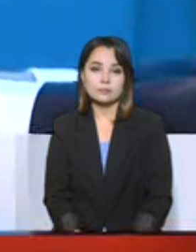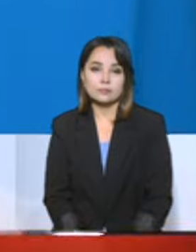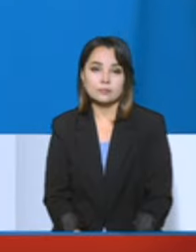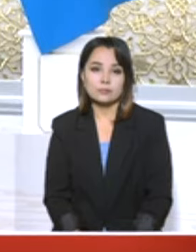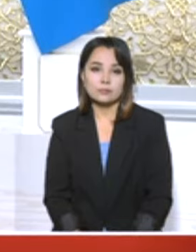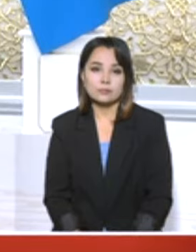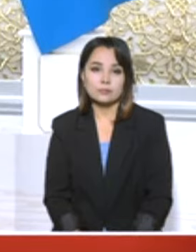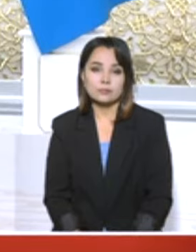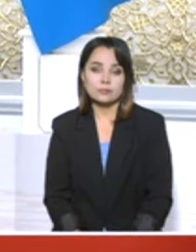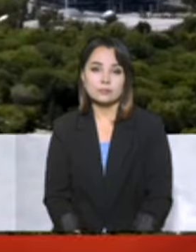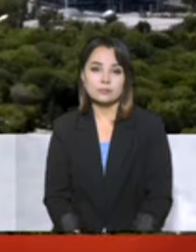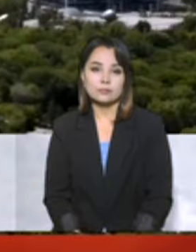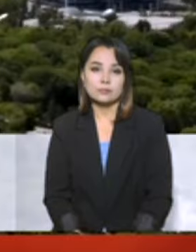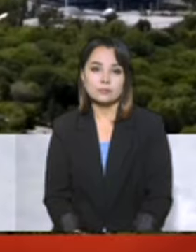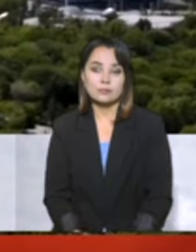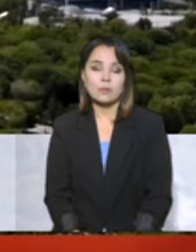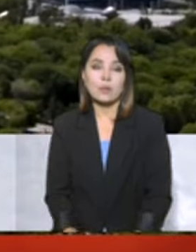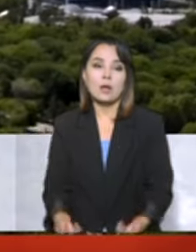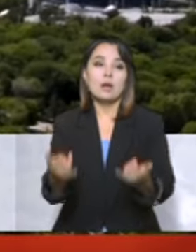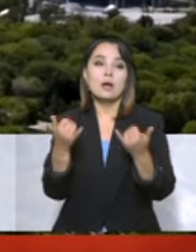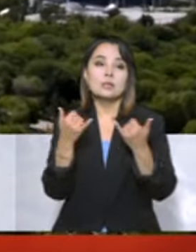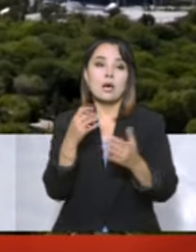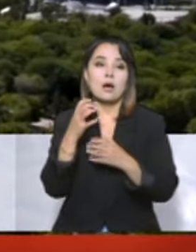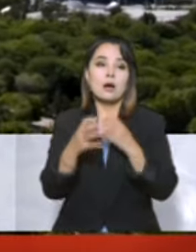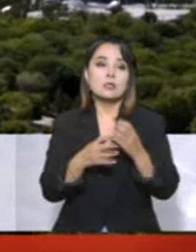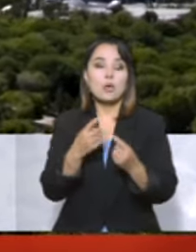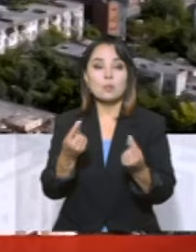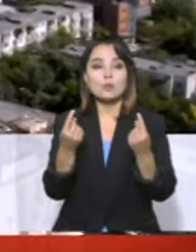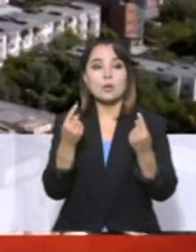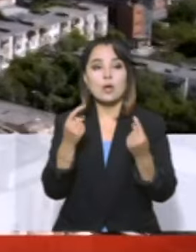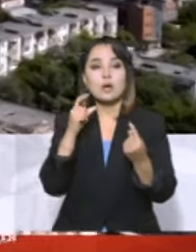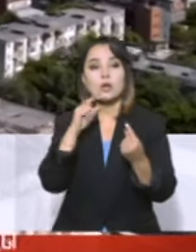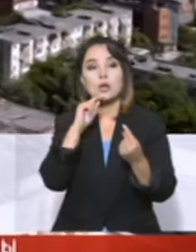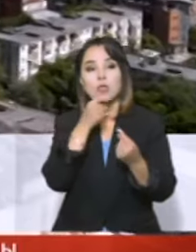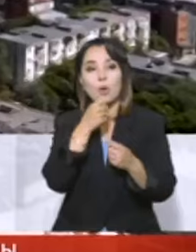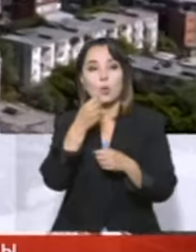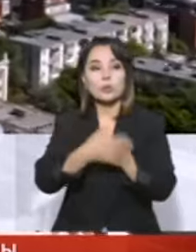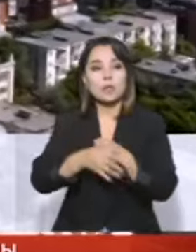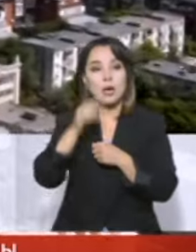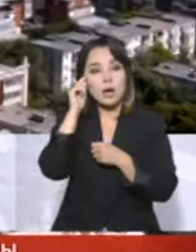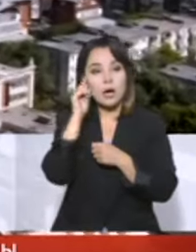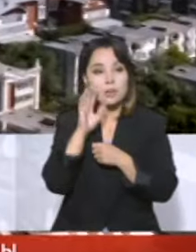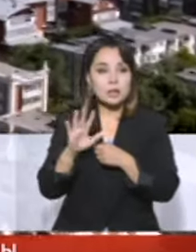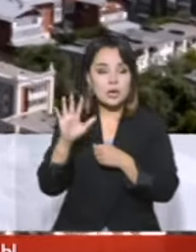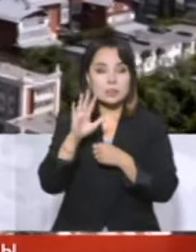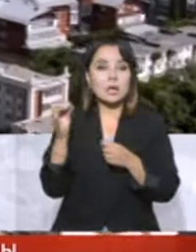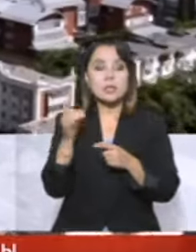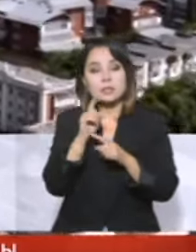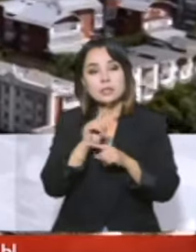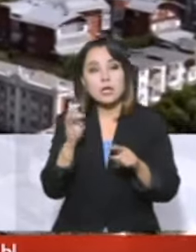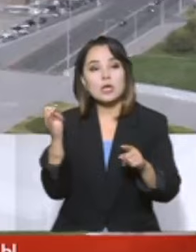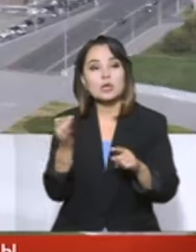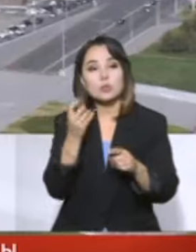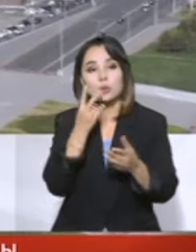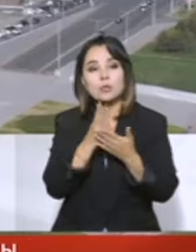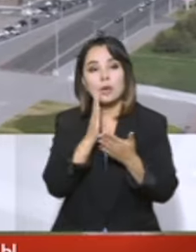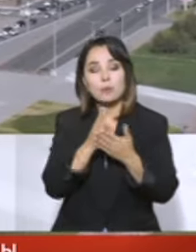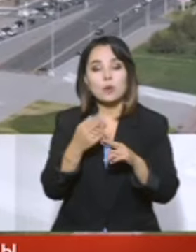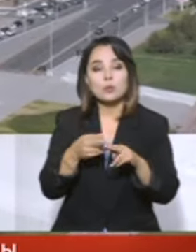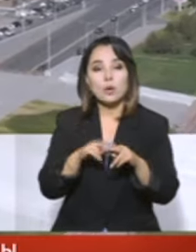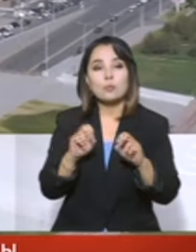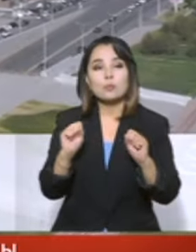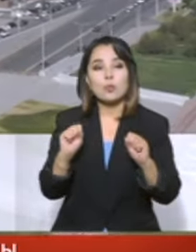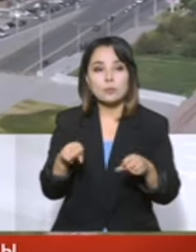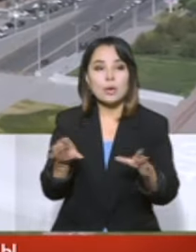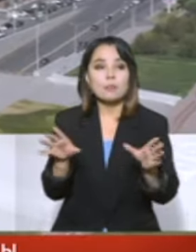Тоқаев. Қазір әлемнің алпауыт экономикалары Орталық Азия нарығына ерекше қызығушылық танытып отыр. Мұндай